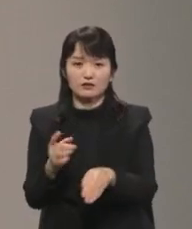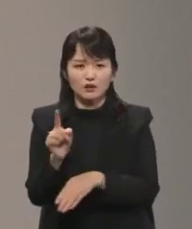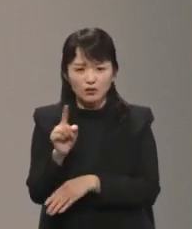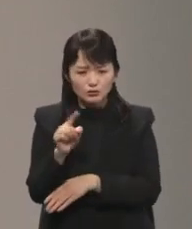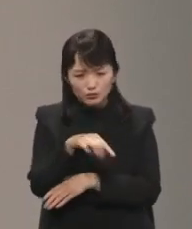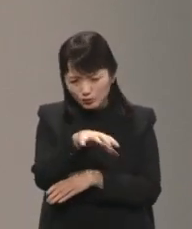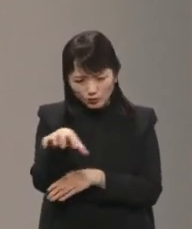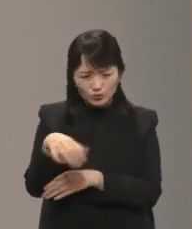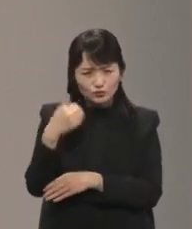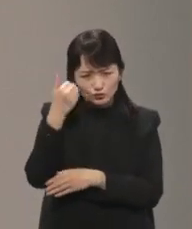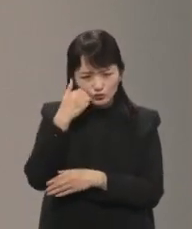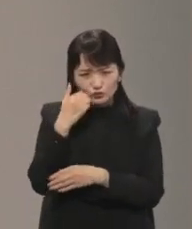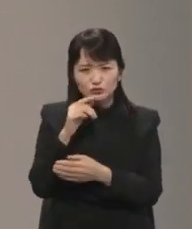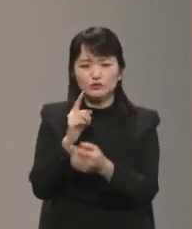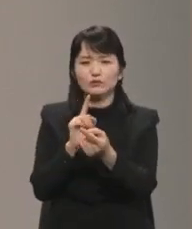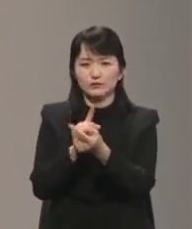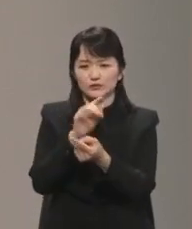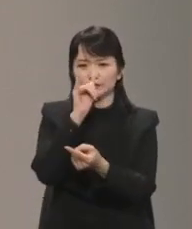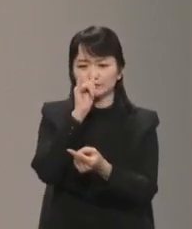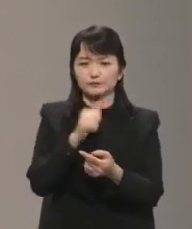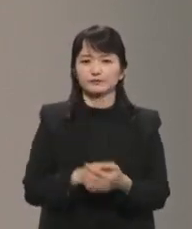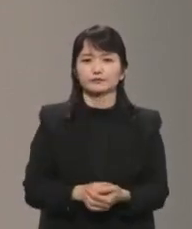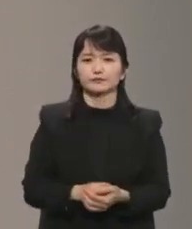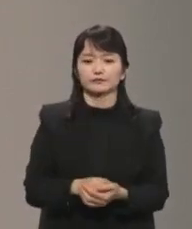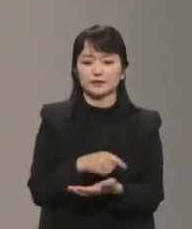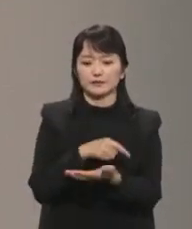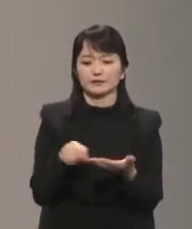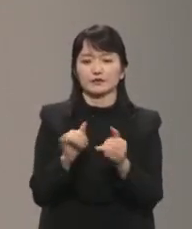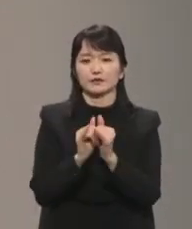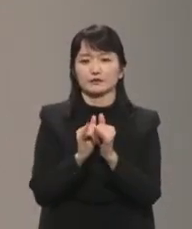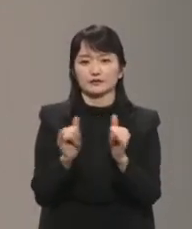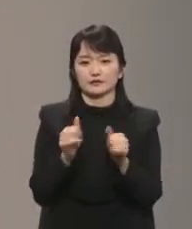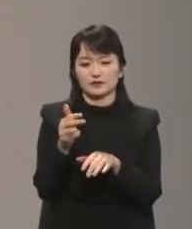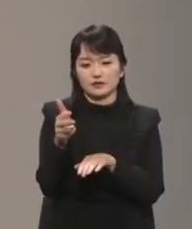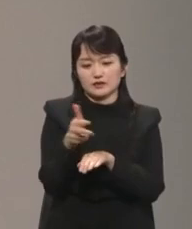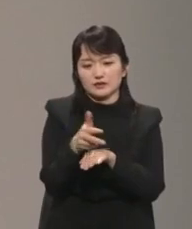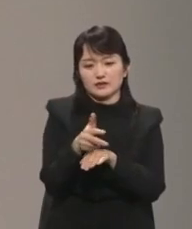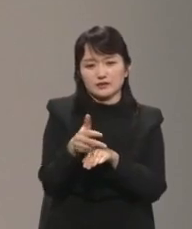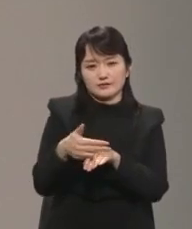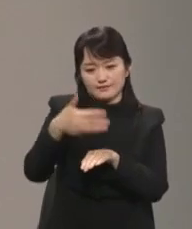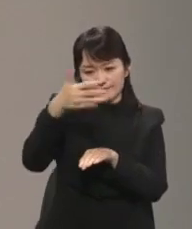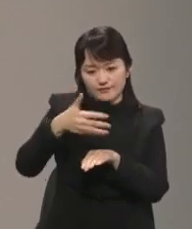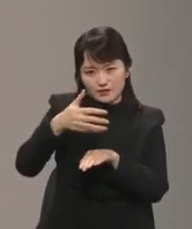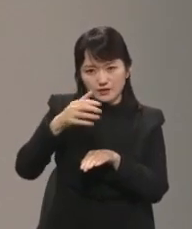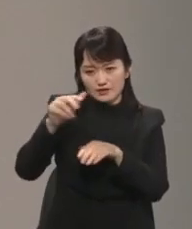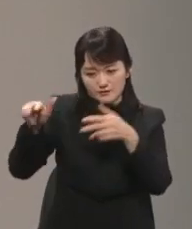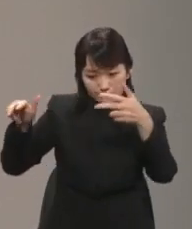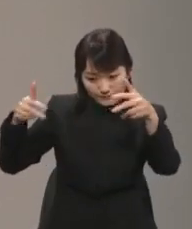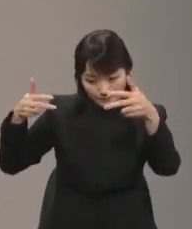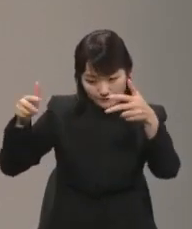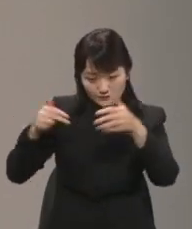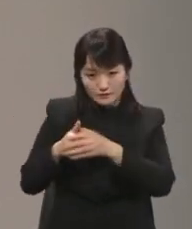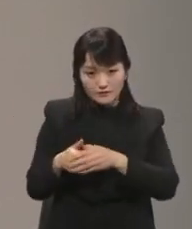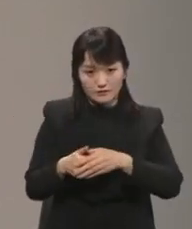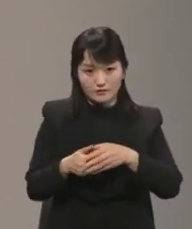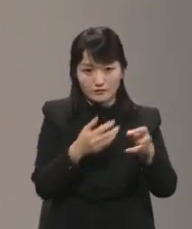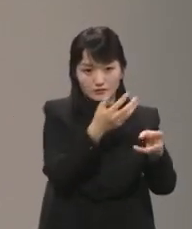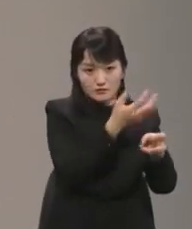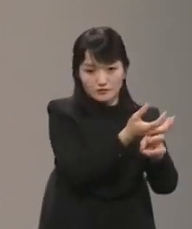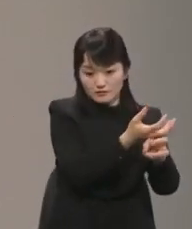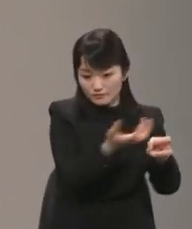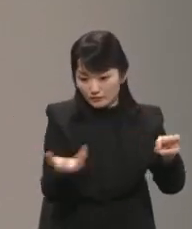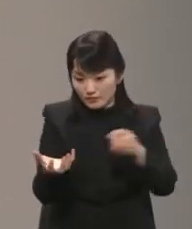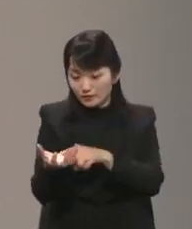있는 일이라는 건데요이 사고 피해자들이 뭐 블랙박스라 CCTV 통해서 가외 차량을 특정한다